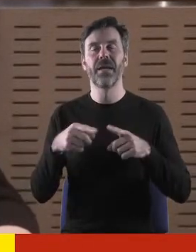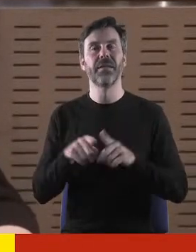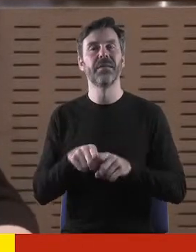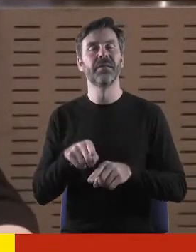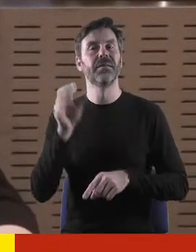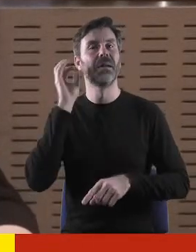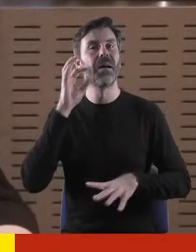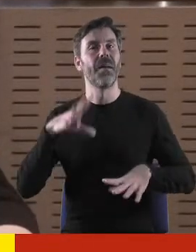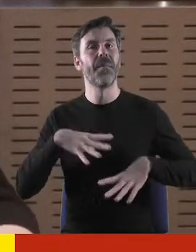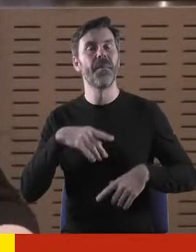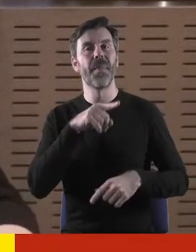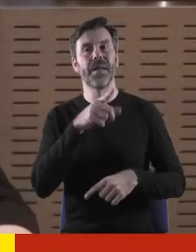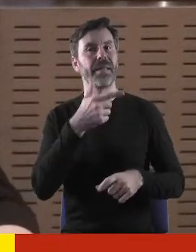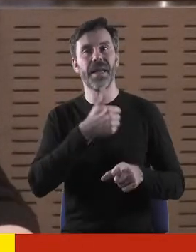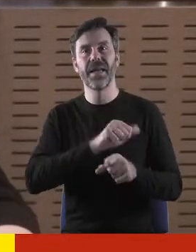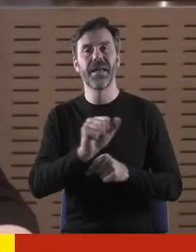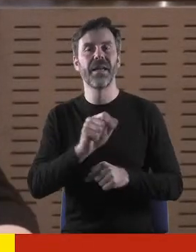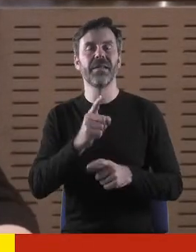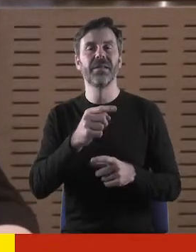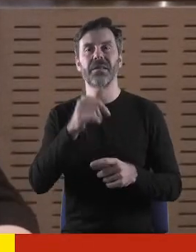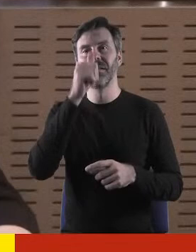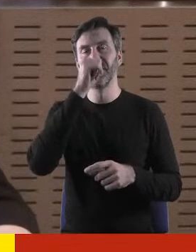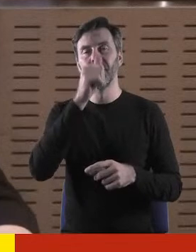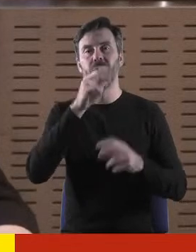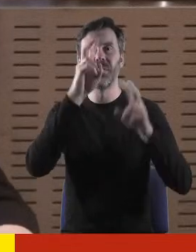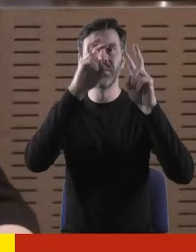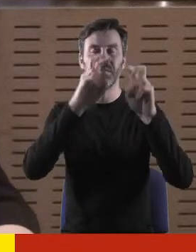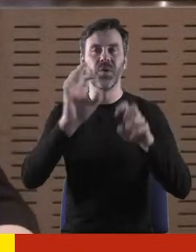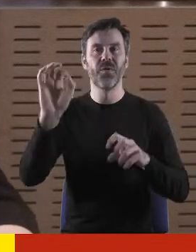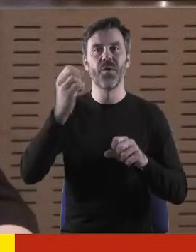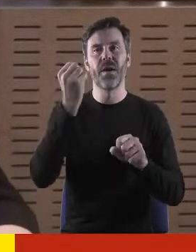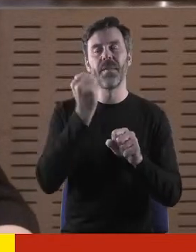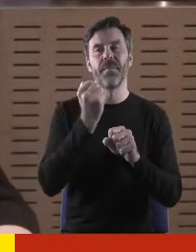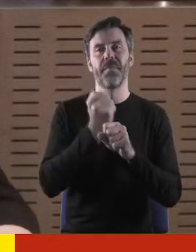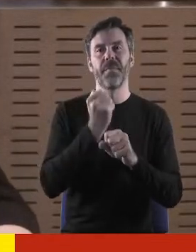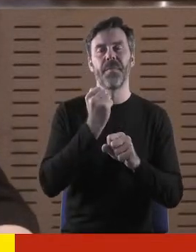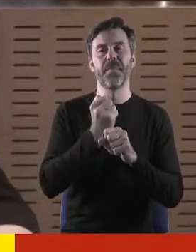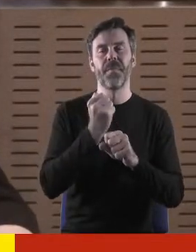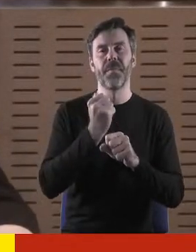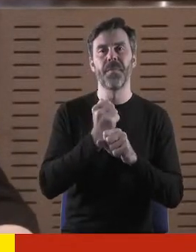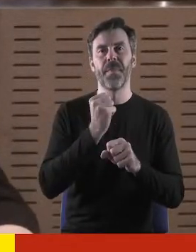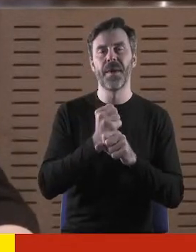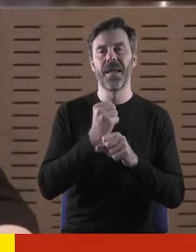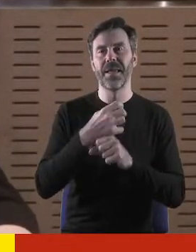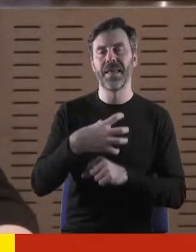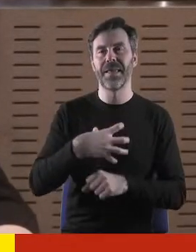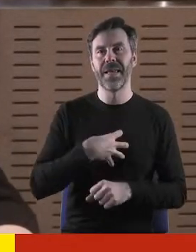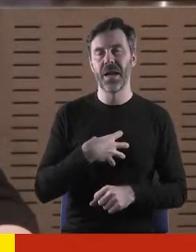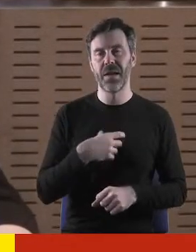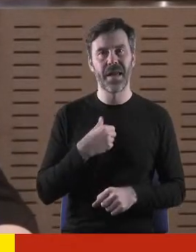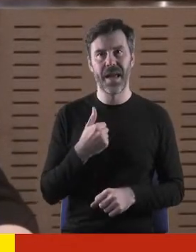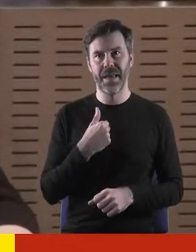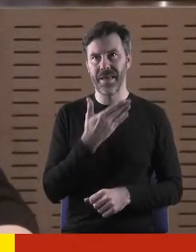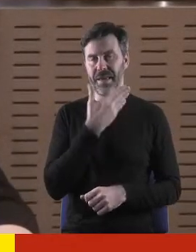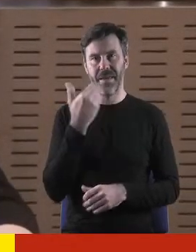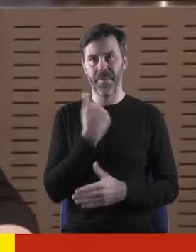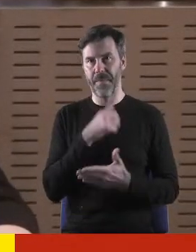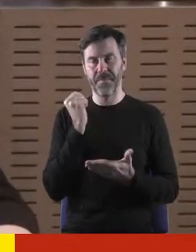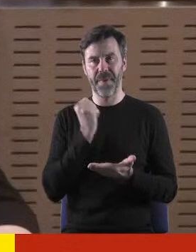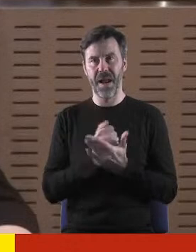jest w stanie tak naprawdę ocenić pracy pani dyrektor. Nie sądzę, żebyśmy byli osobami uprawnionymi do tego,